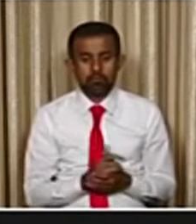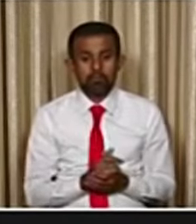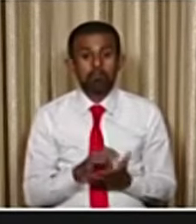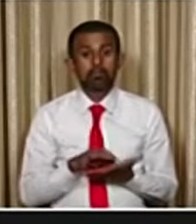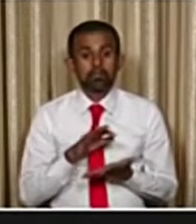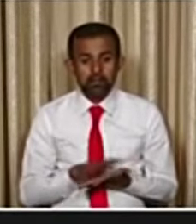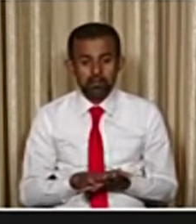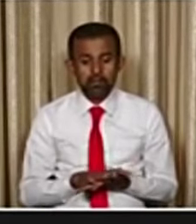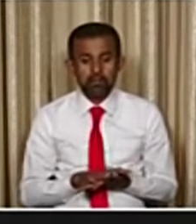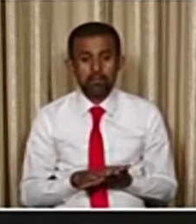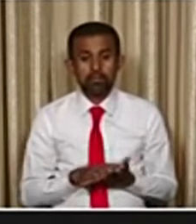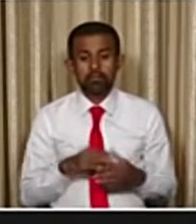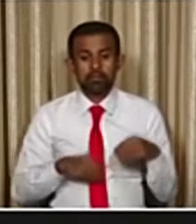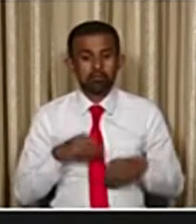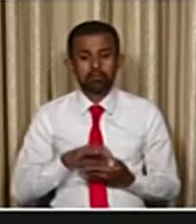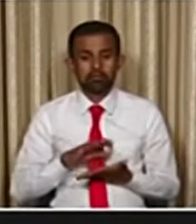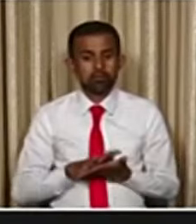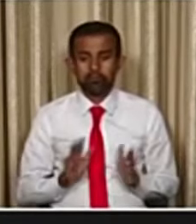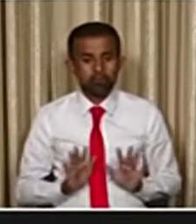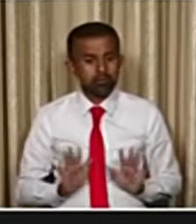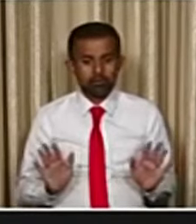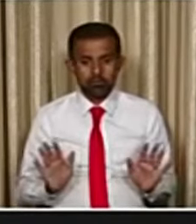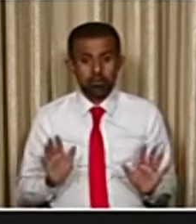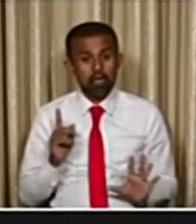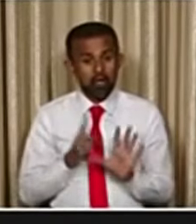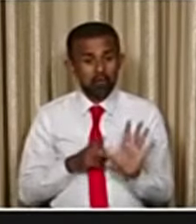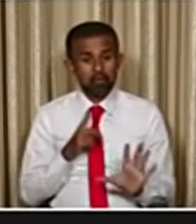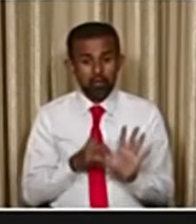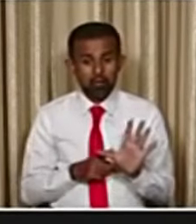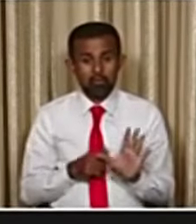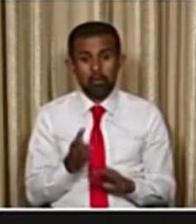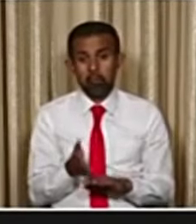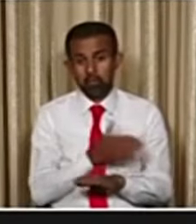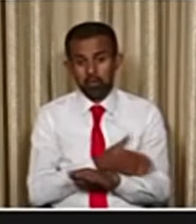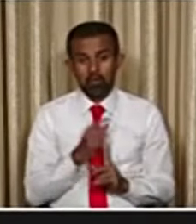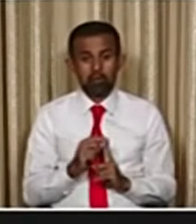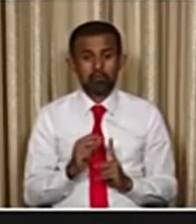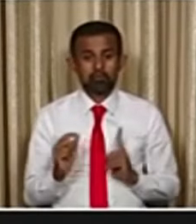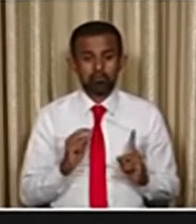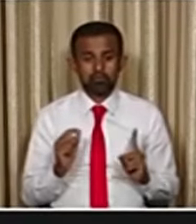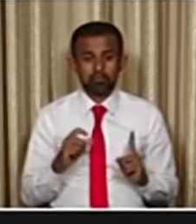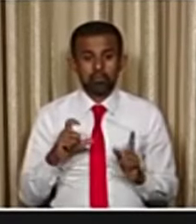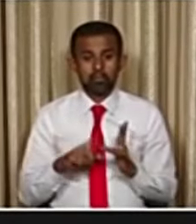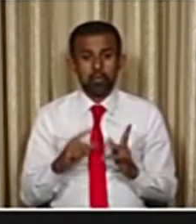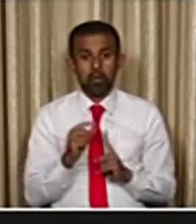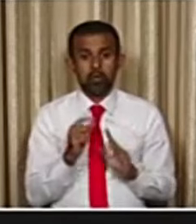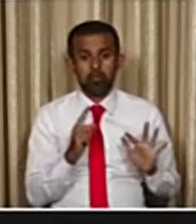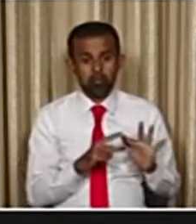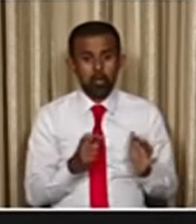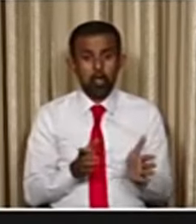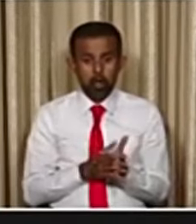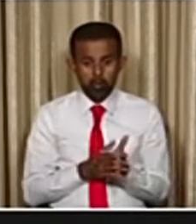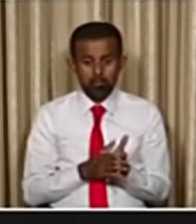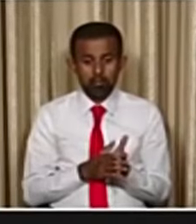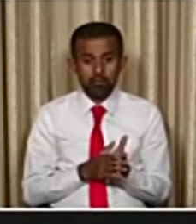ඒ තීන්දුව අධේශපාලනික තීන්දුවක්. වසර ගණනාවකට පූර්වයෙන් පාර්ලිමේන්තුවේ කෝප් කමිටු තුල තමයි කියලා තිබේ